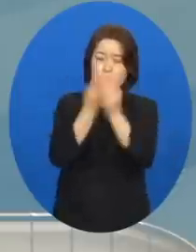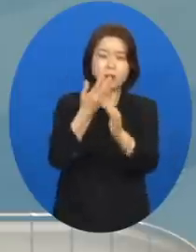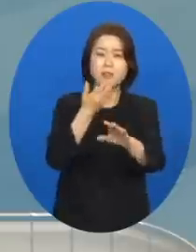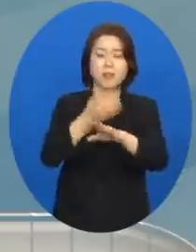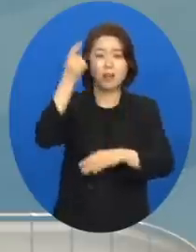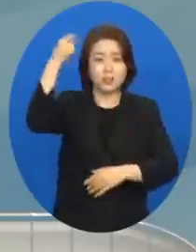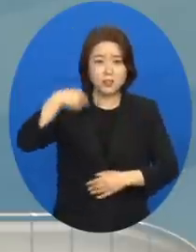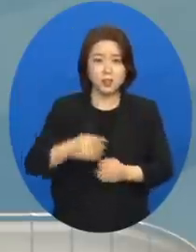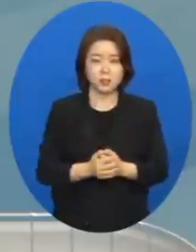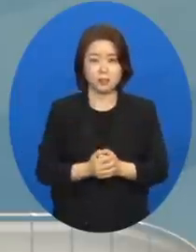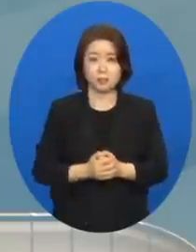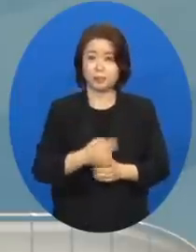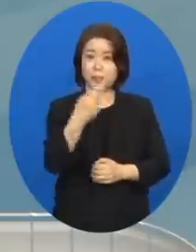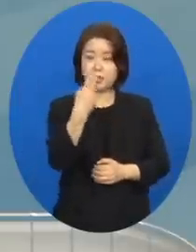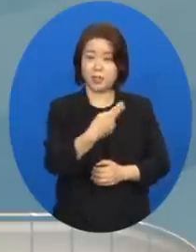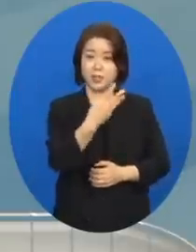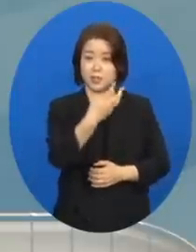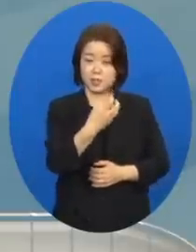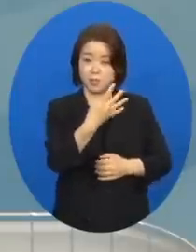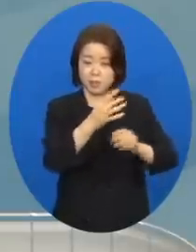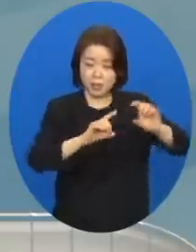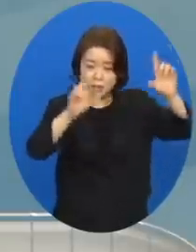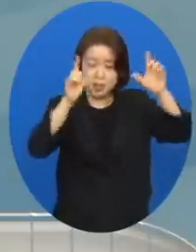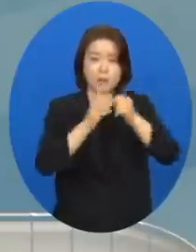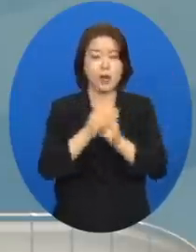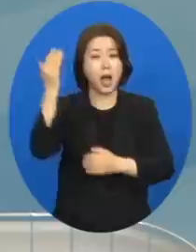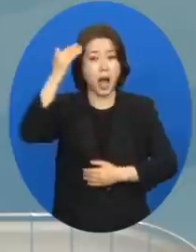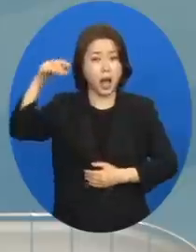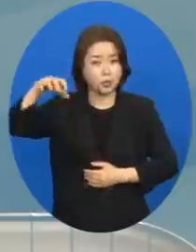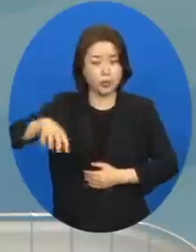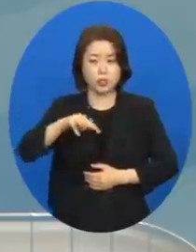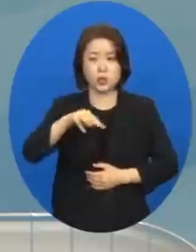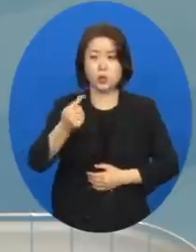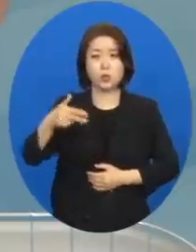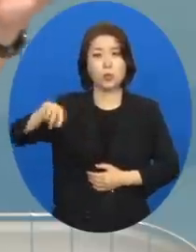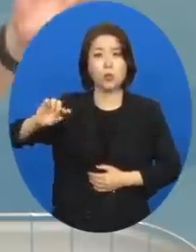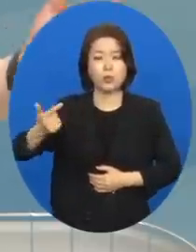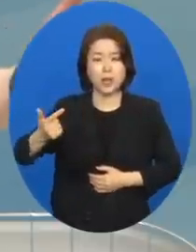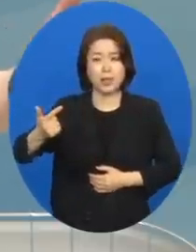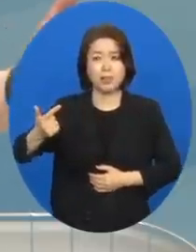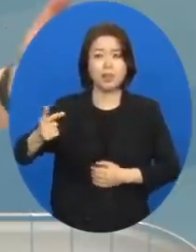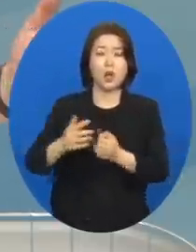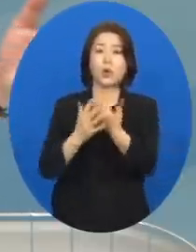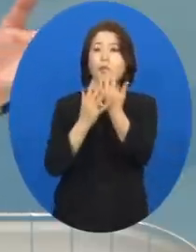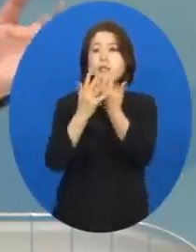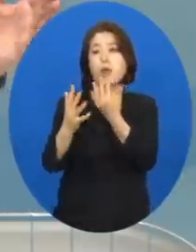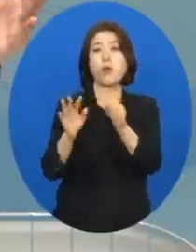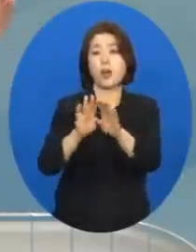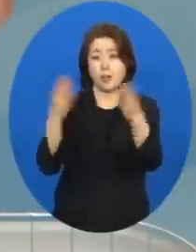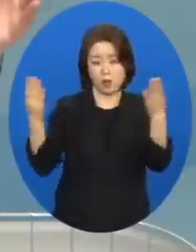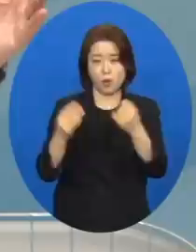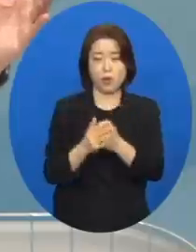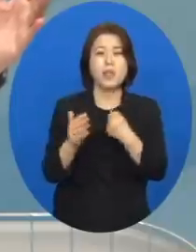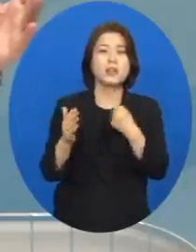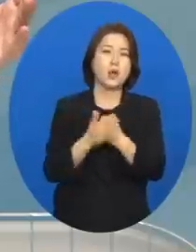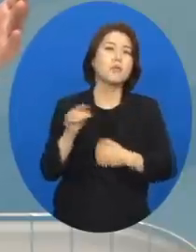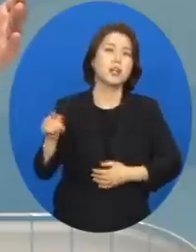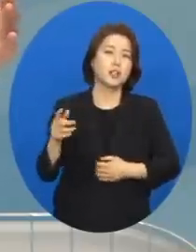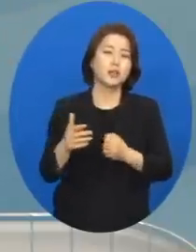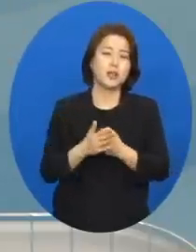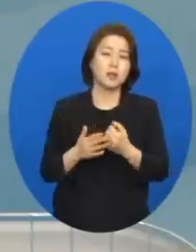2024년 한국에서 로잔 대회가 열립니다. 그 일을 준비하려고 지난 두 주간 미국